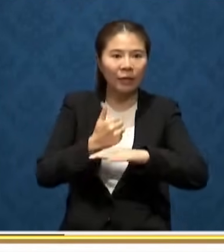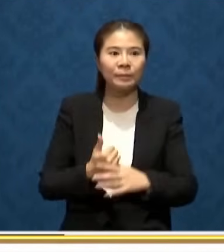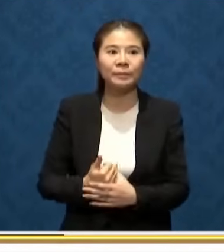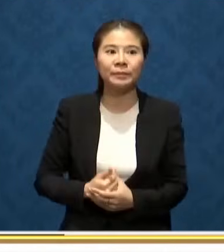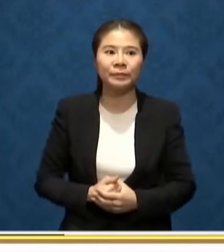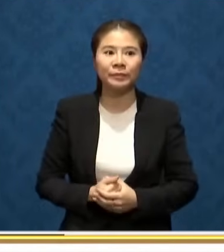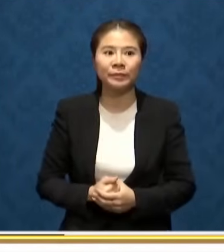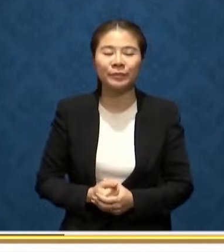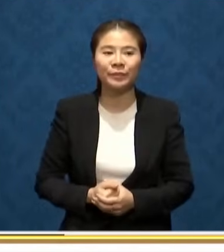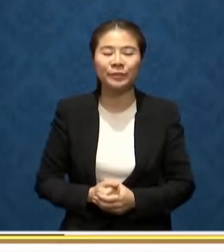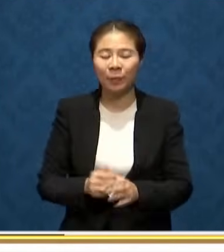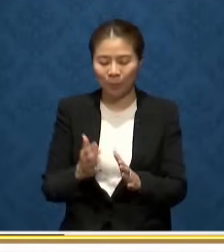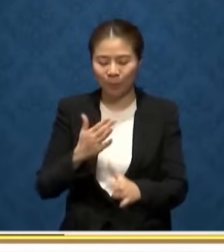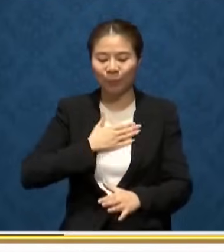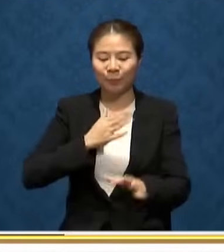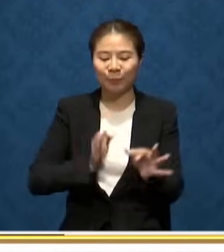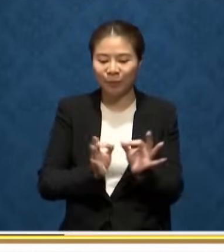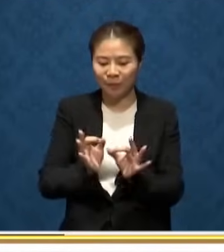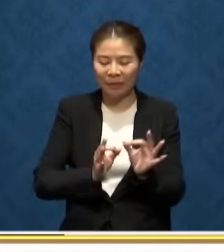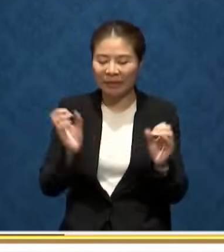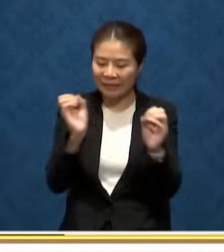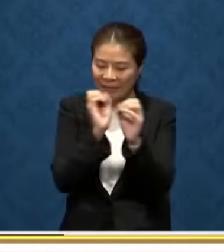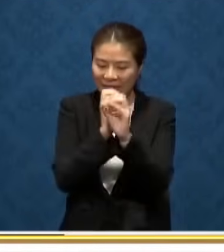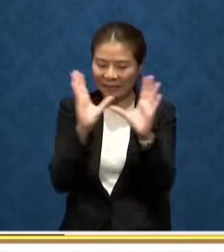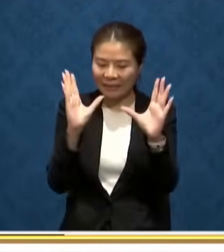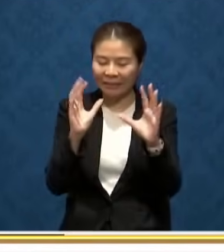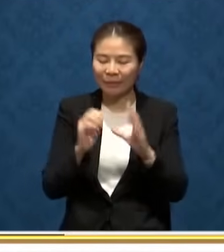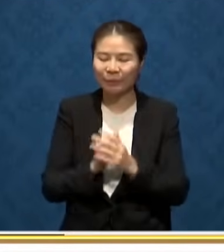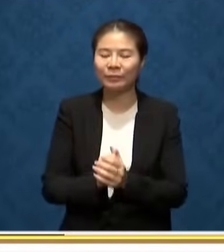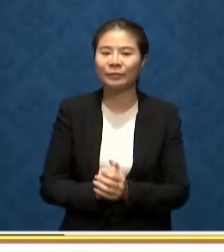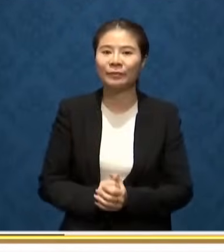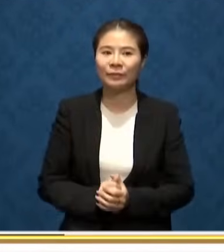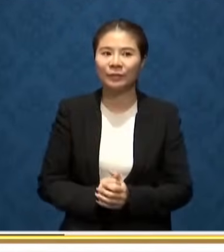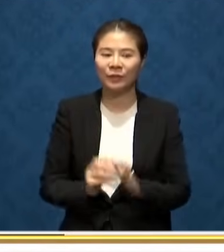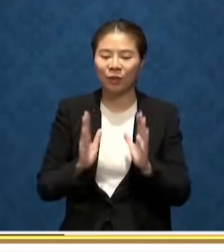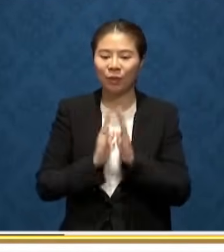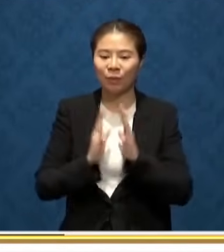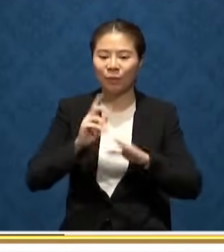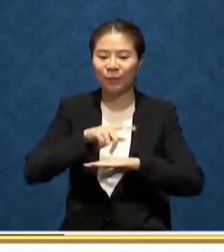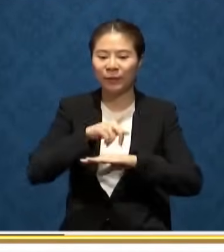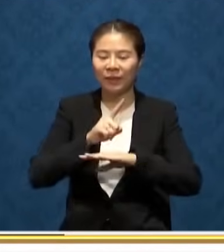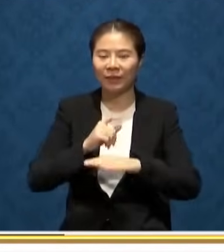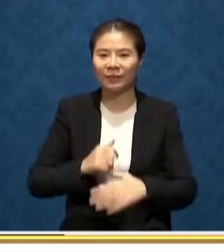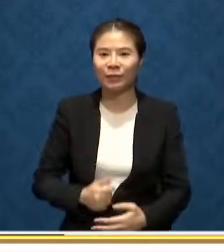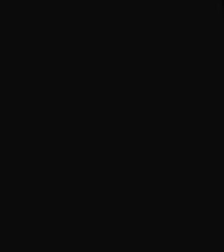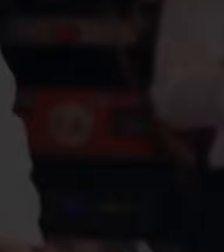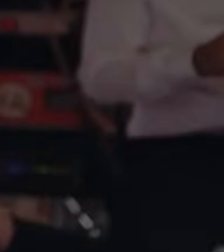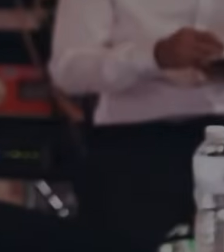ได้ครับแต่ผมก็อธิบายให้ท่านเพื่อทำความเข้าใจนะครับขอบพระคุณครับท่านประธานครับ